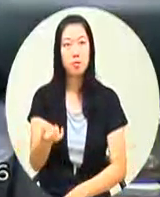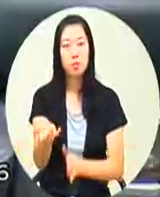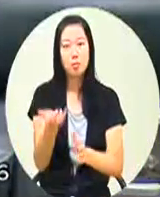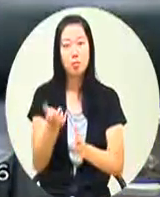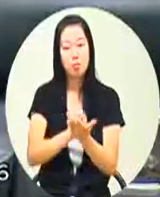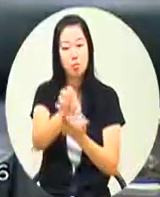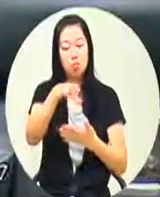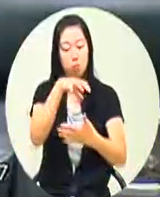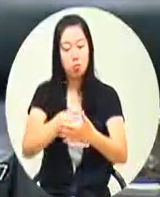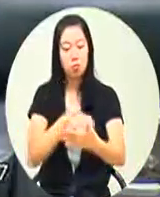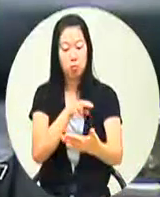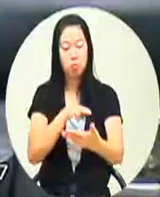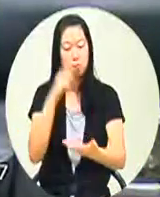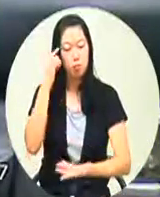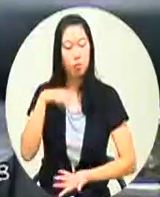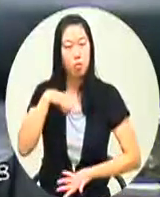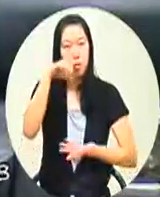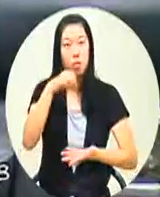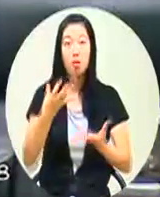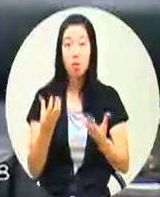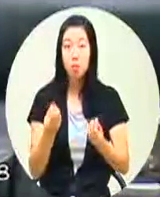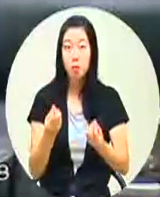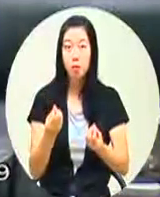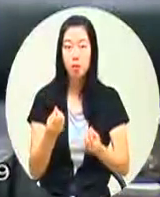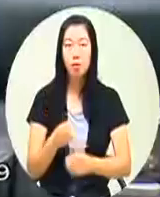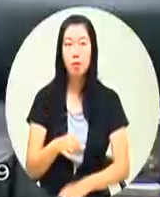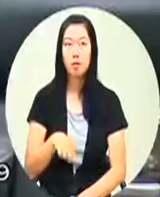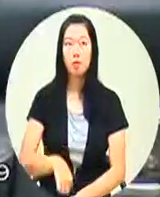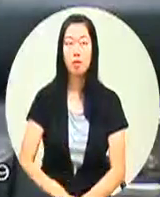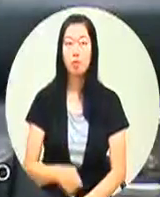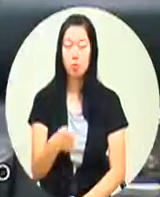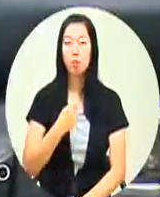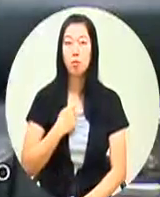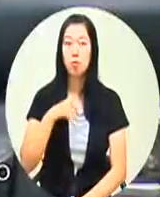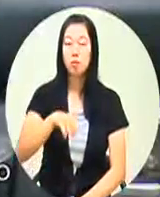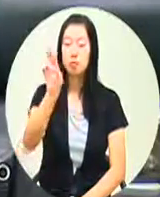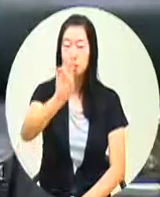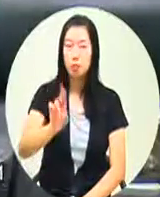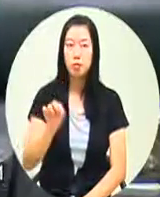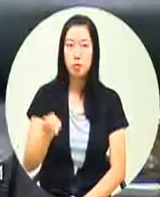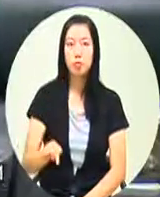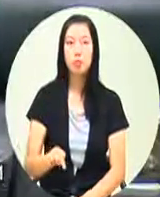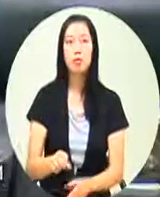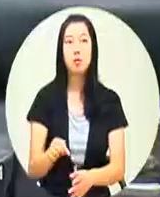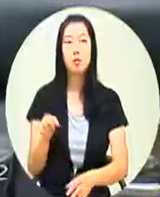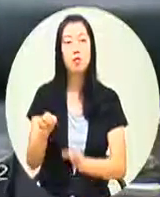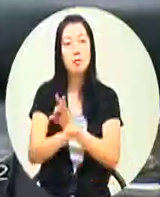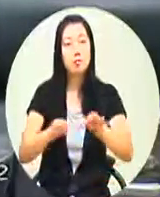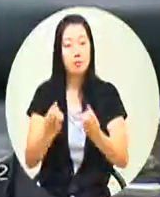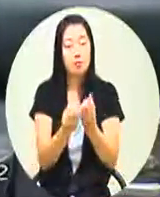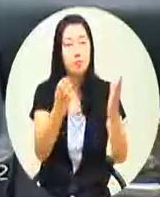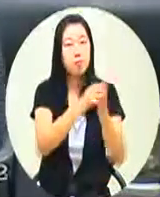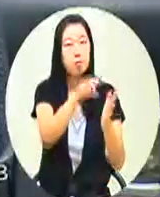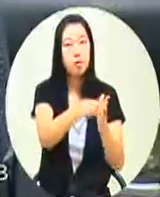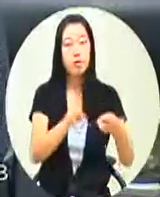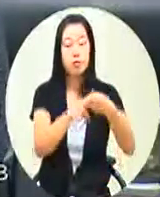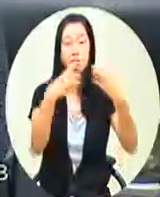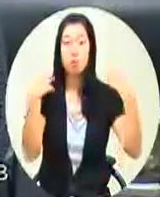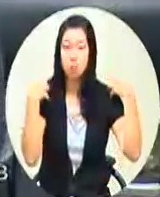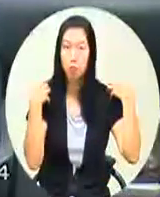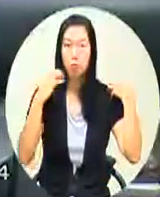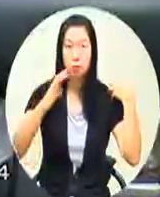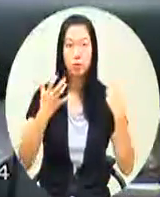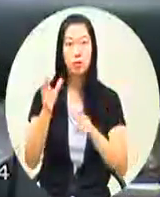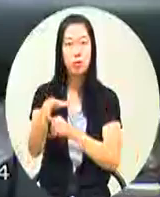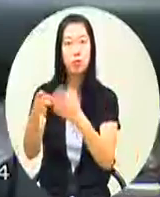其实没有提到这一点，那当然我知道电的部分是属于经发局为主管机关，不过因为农业局在这个